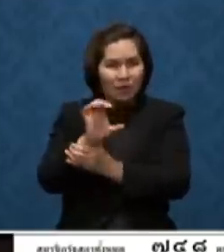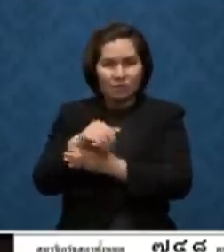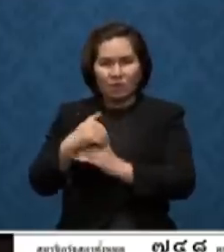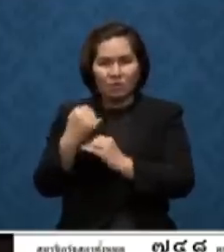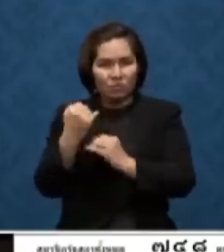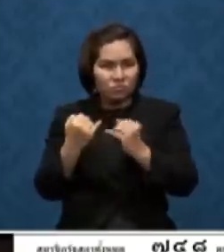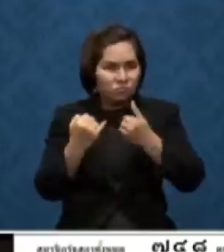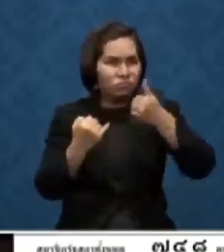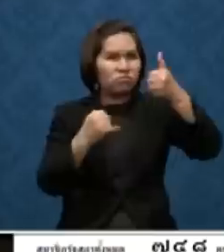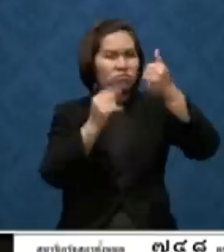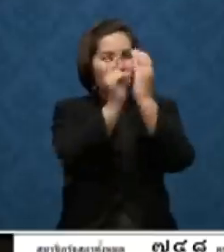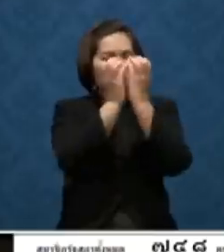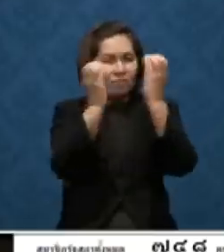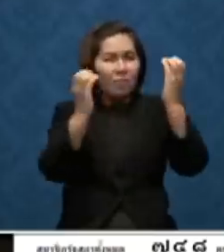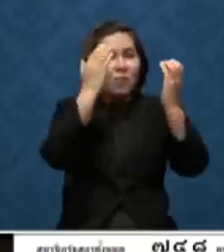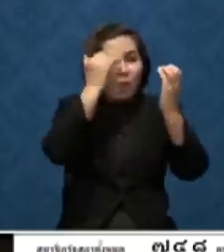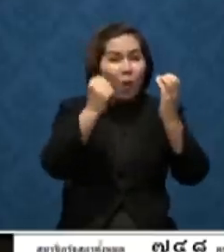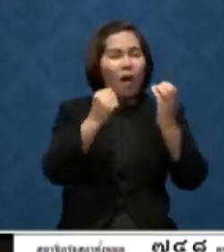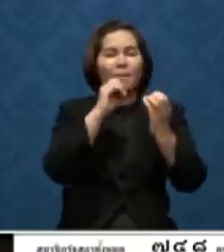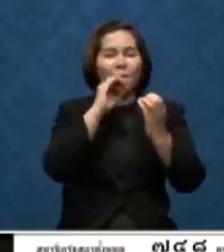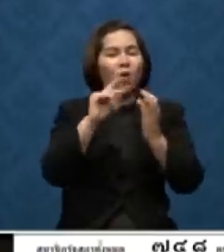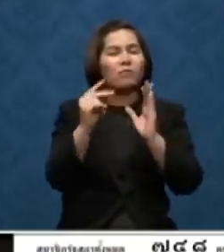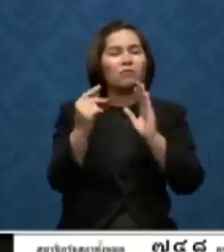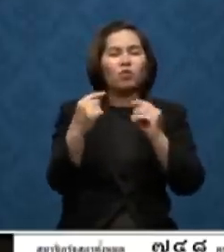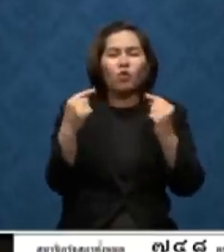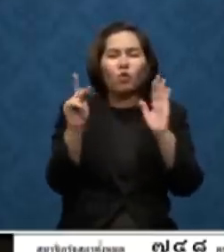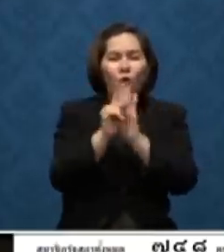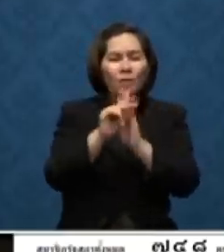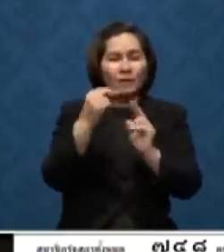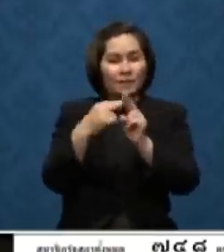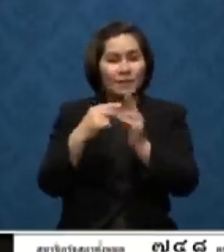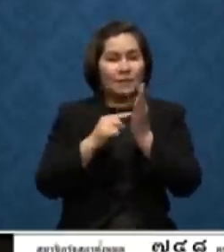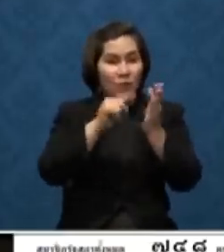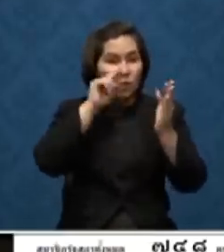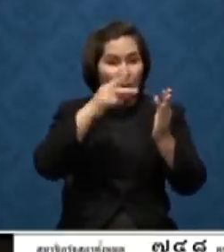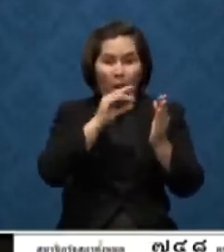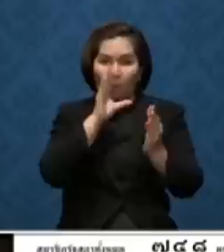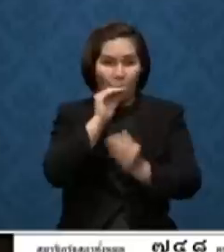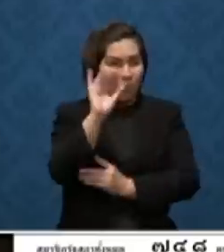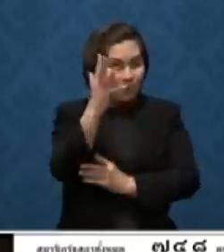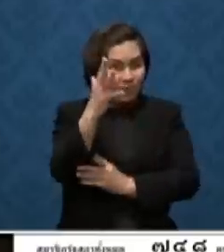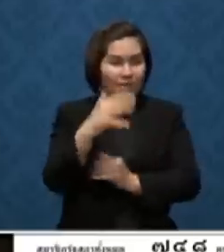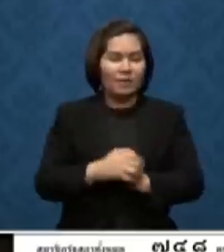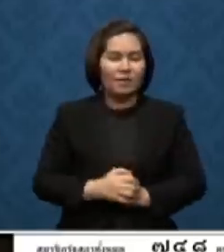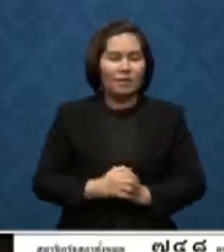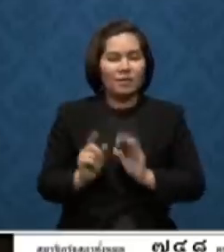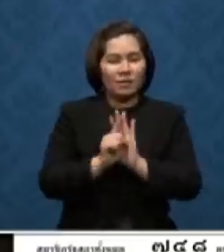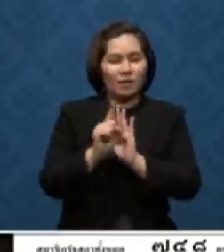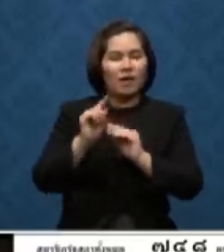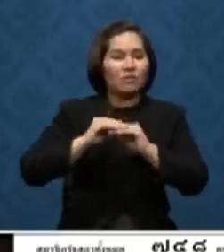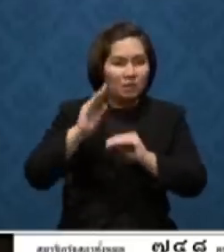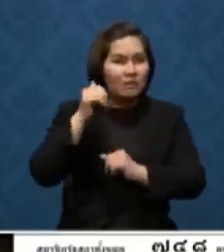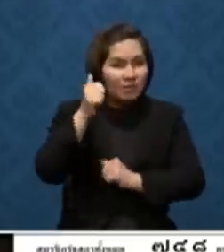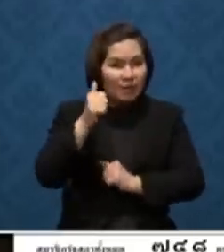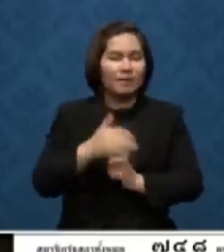มาตรา272มิได้มีข้อจำกัดมีให้เสนอชื่อมากกว่า 1ครั้งหรือ